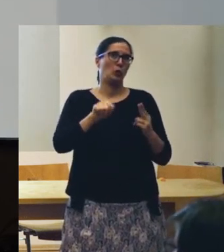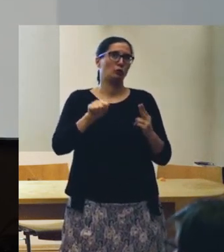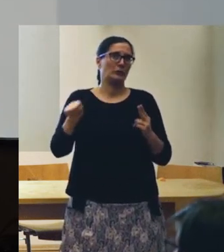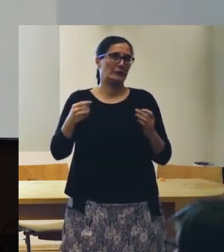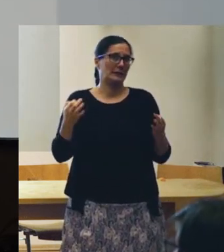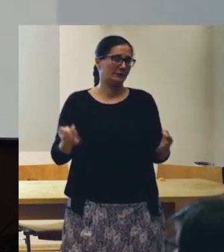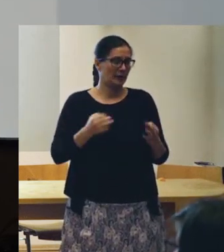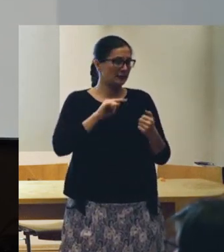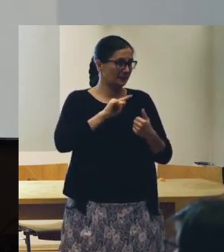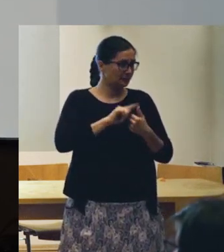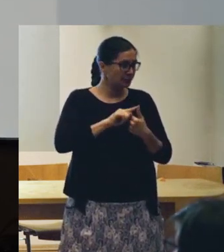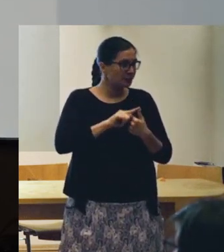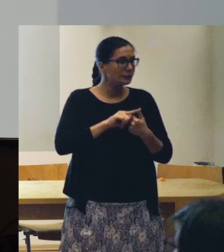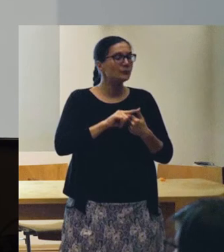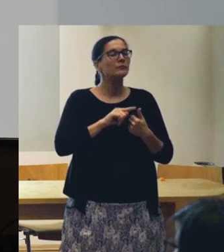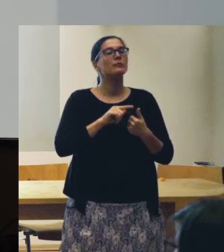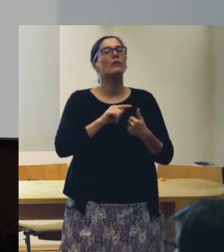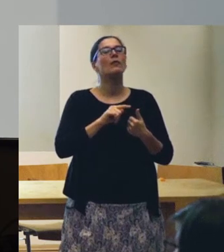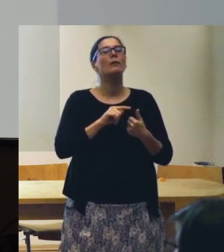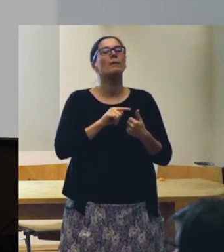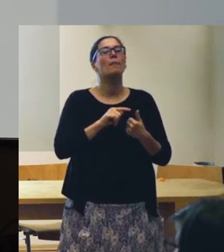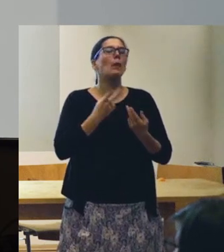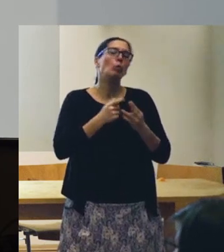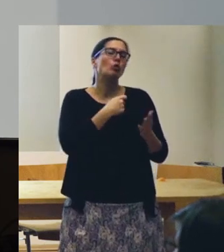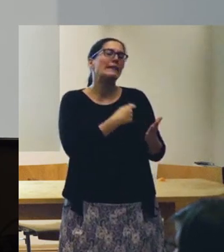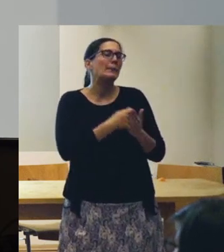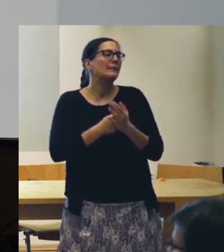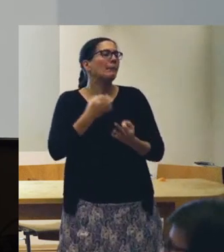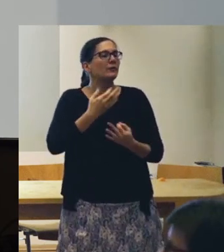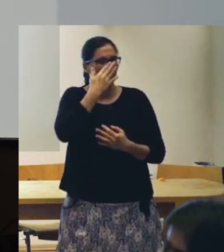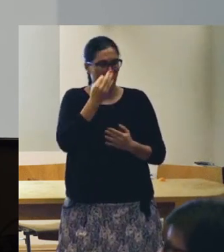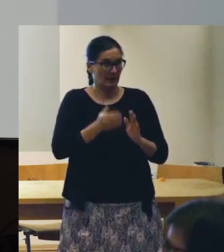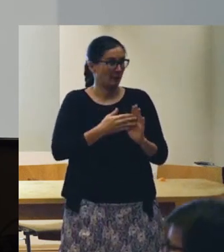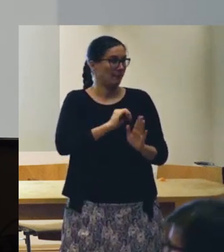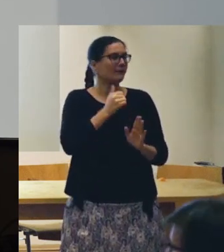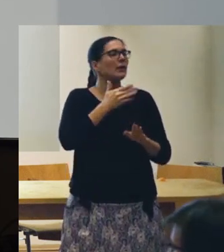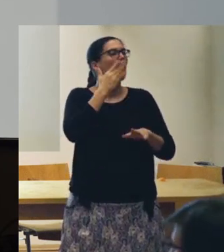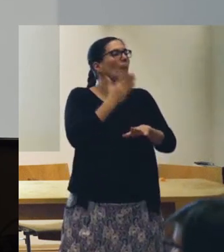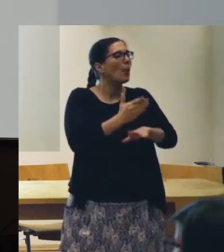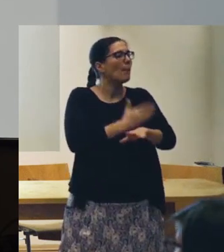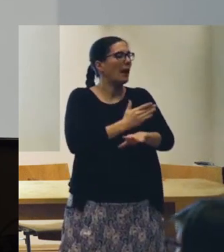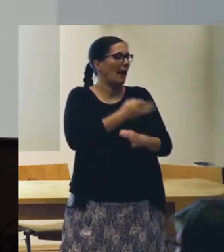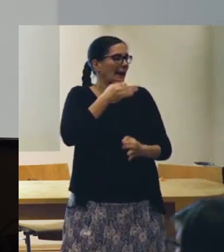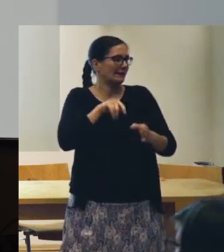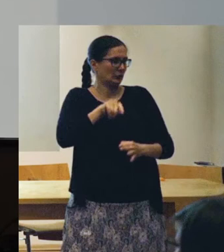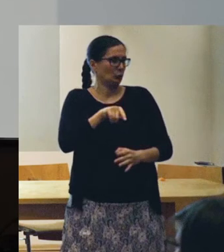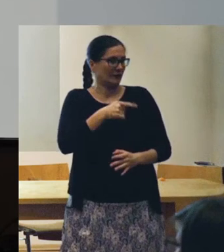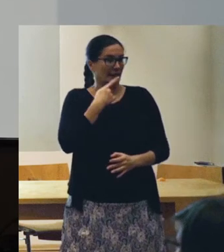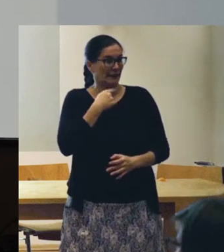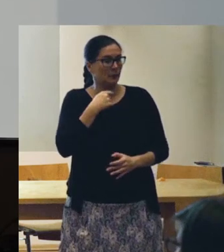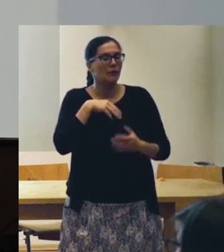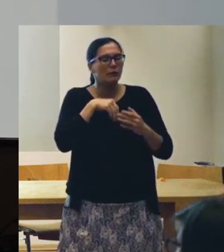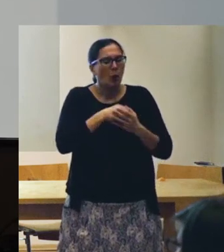jeden koncept je koncept pomalé instituce, protože samozřejmě, když začnete řešit jakoby ty podmínky té práce a vztahy uvnitř